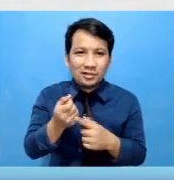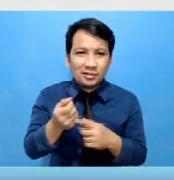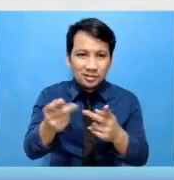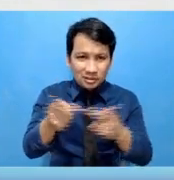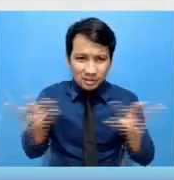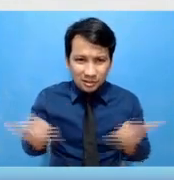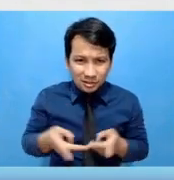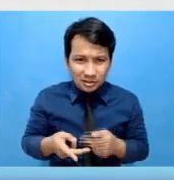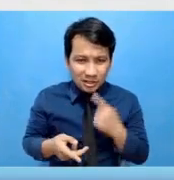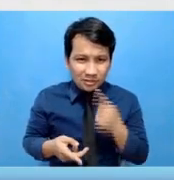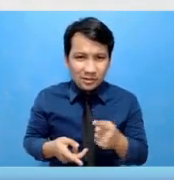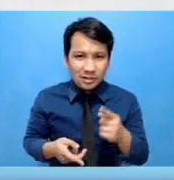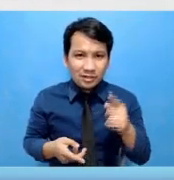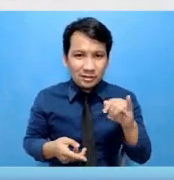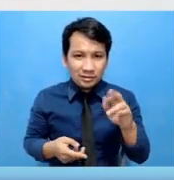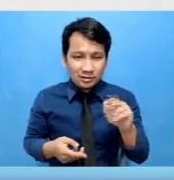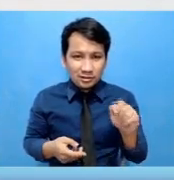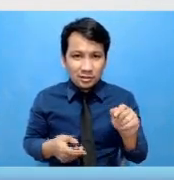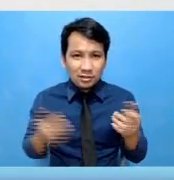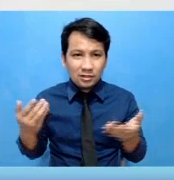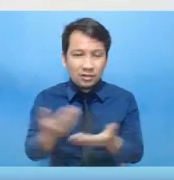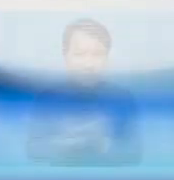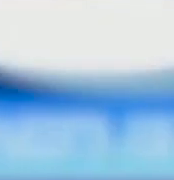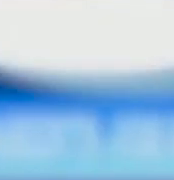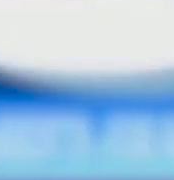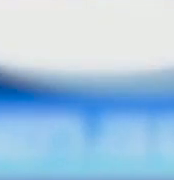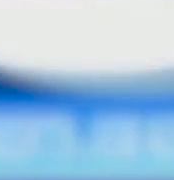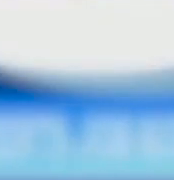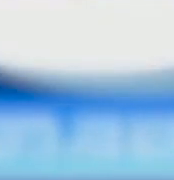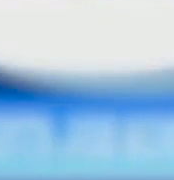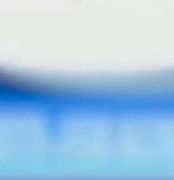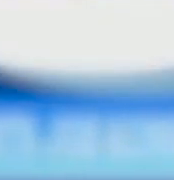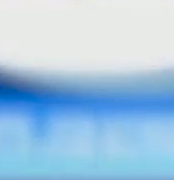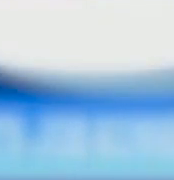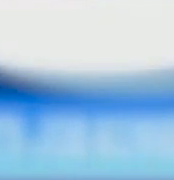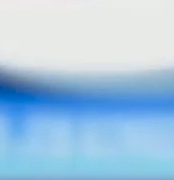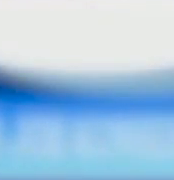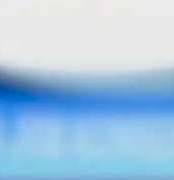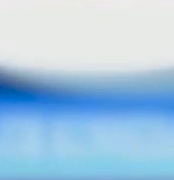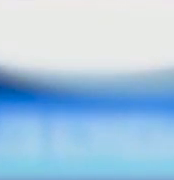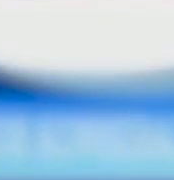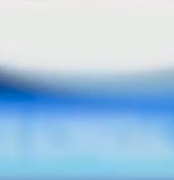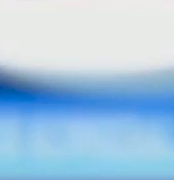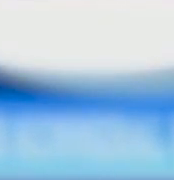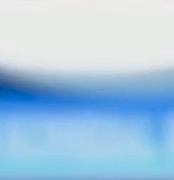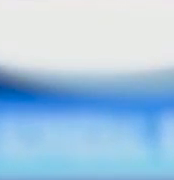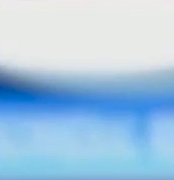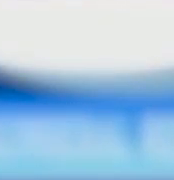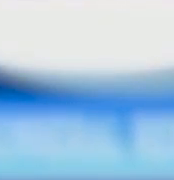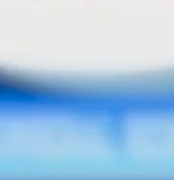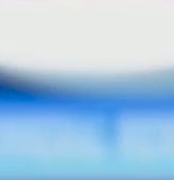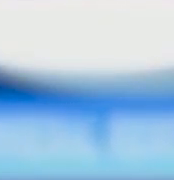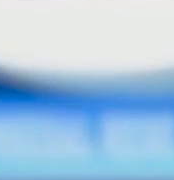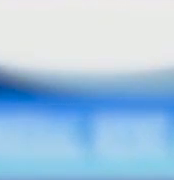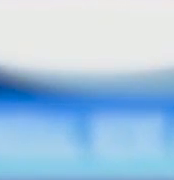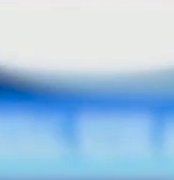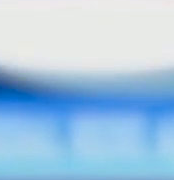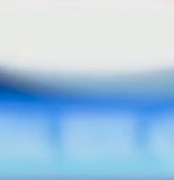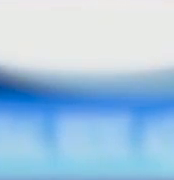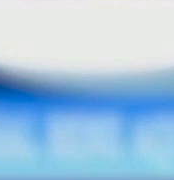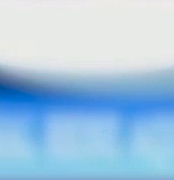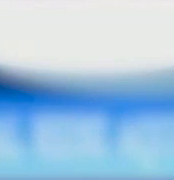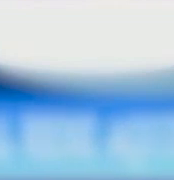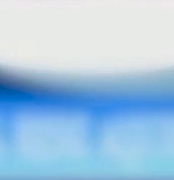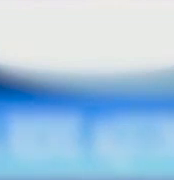si Tito rin eh. Bago. Bagong sangkap, bagong regado para sa konseho. Pag nilagay nyo rito, sigurado